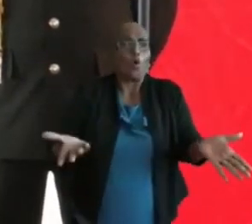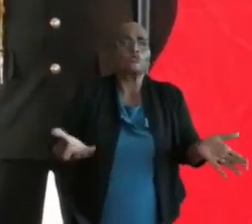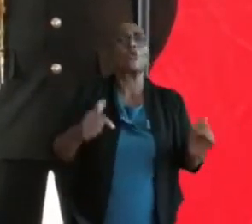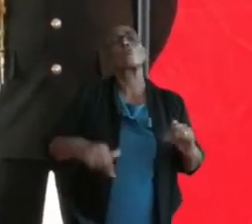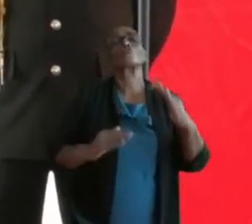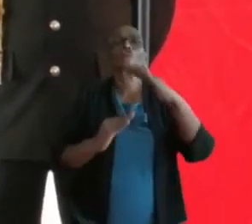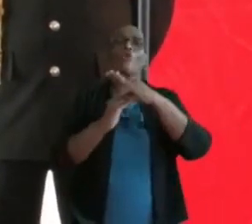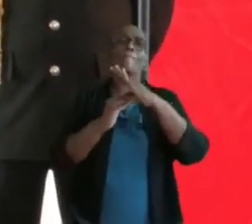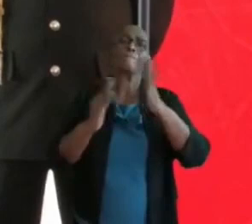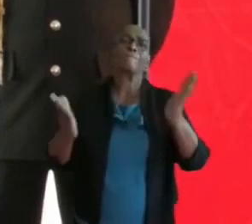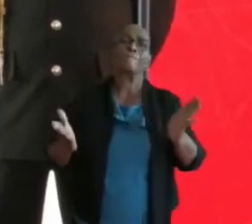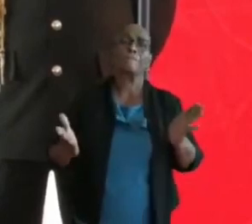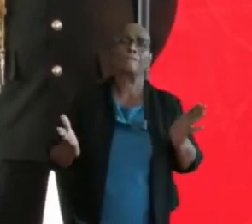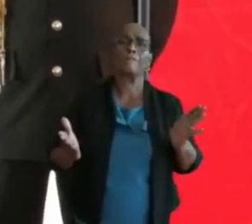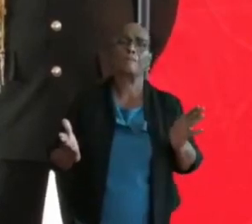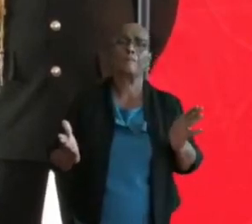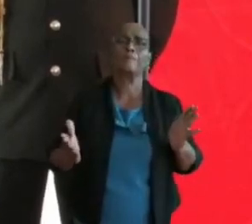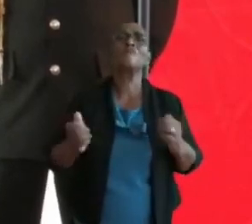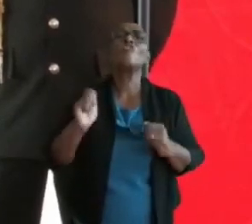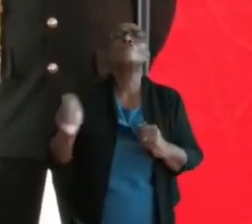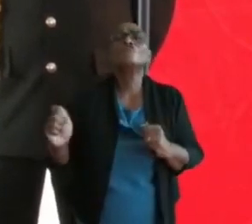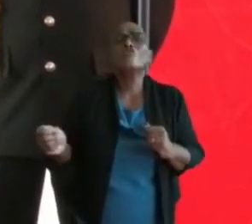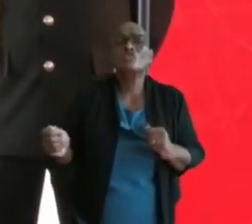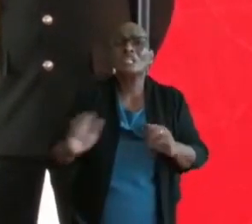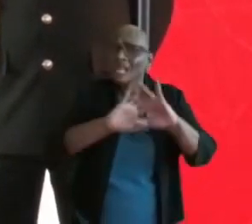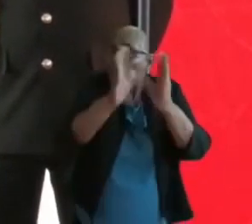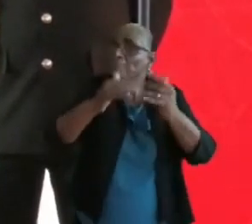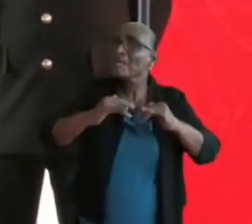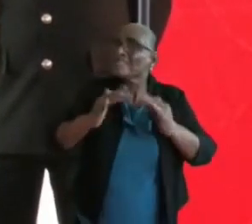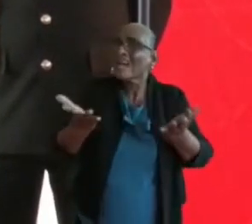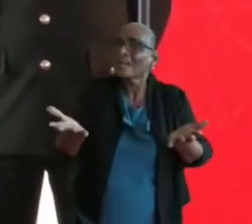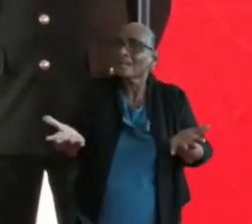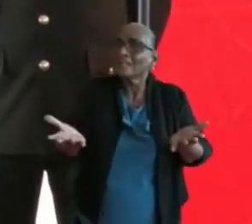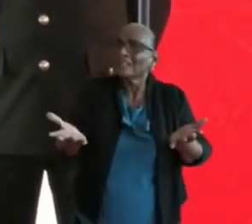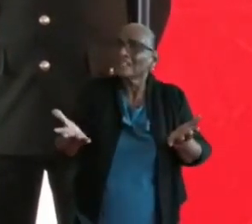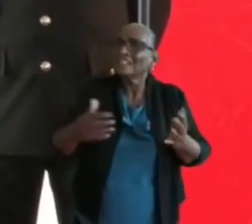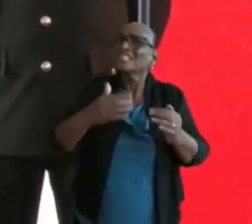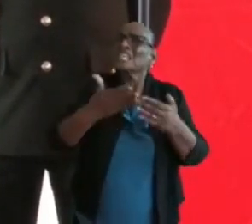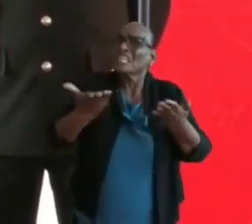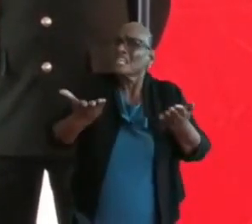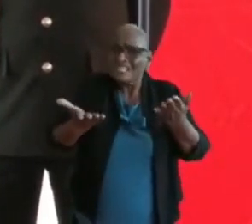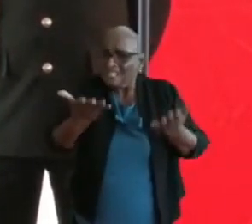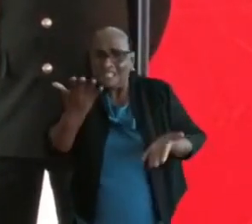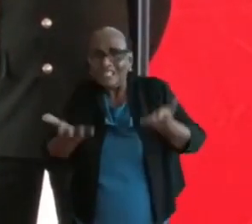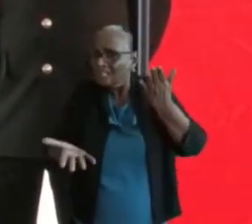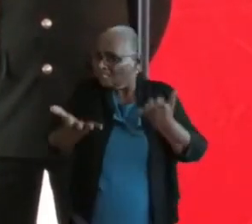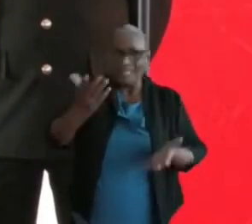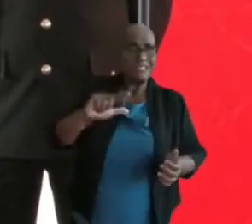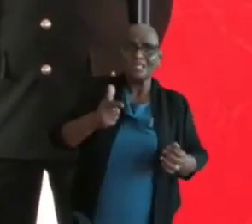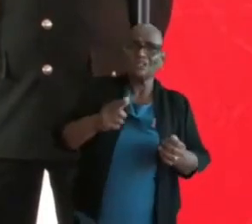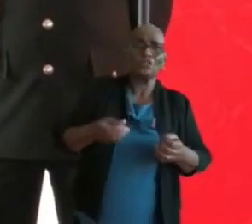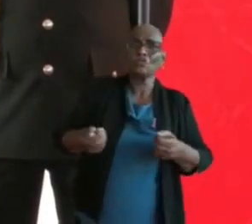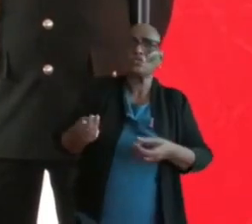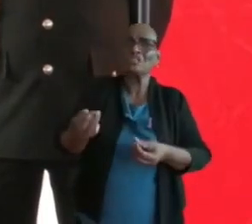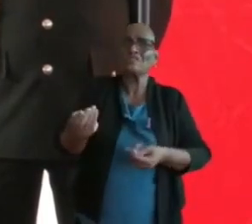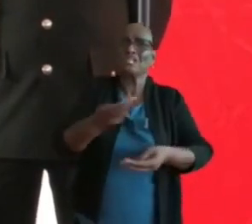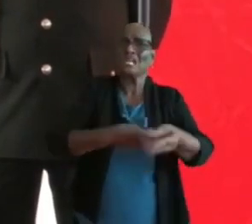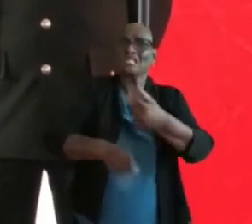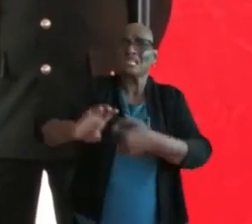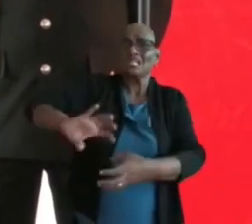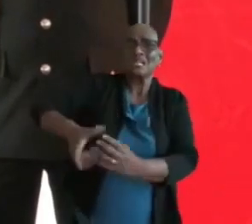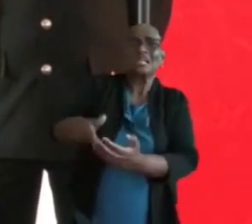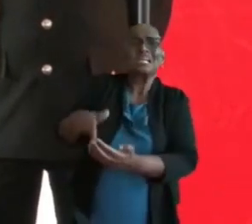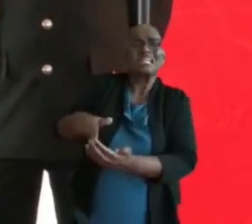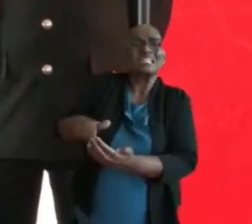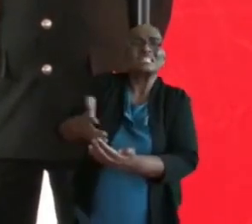halt toegeroepen. Meneer voorzitter, dat zijn allemaal zaken die onderbelicht zijn door de financiële crisis.